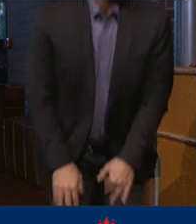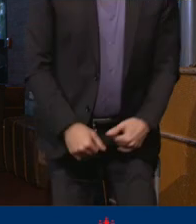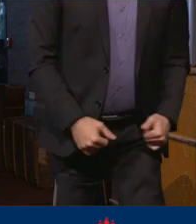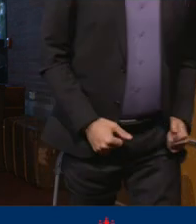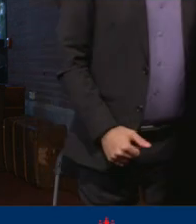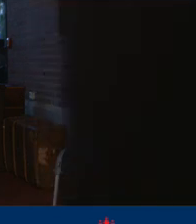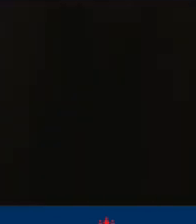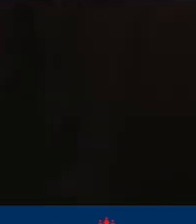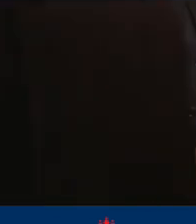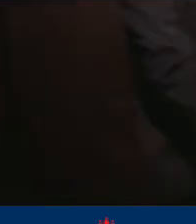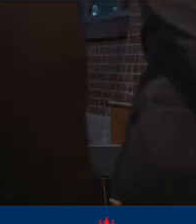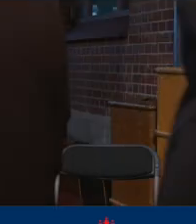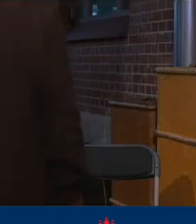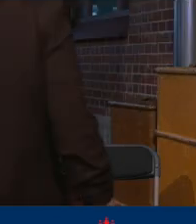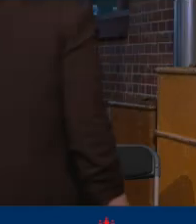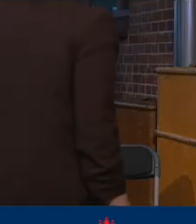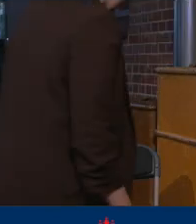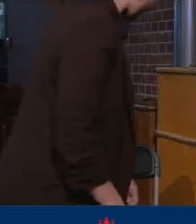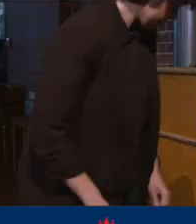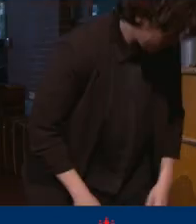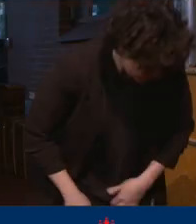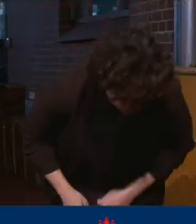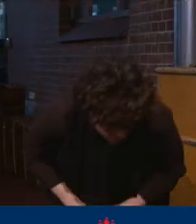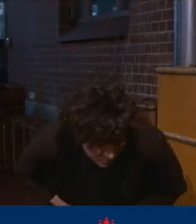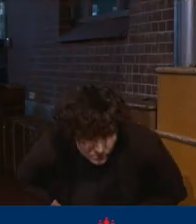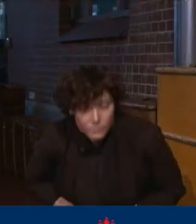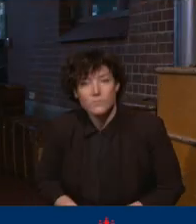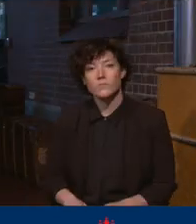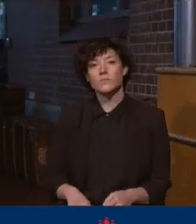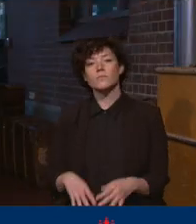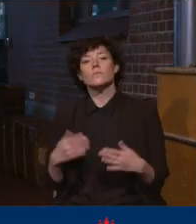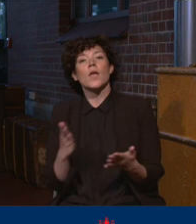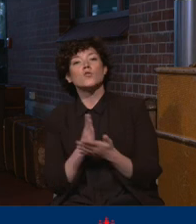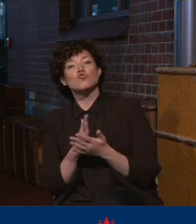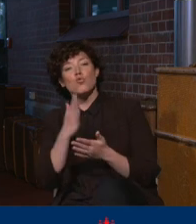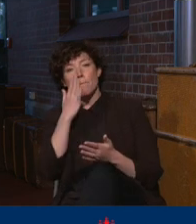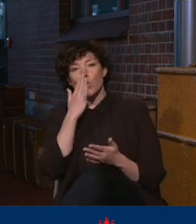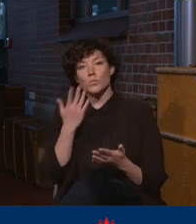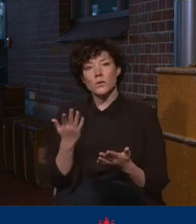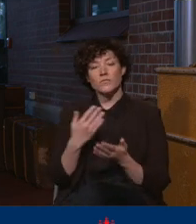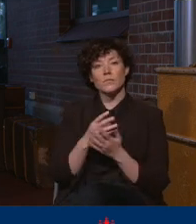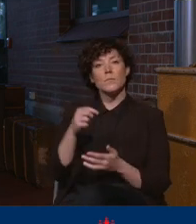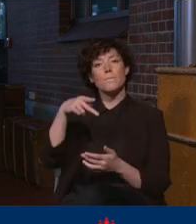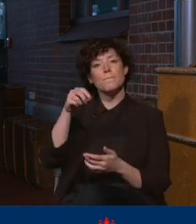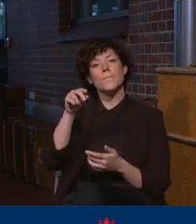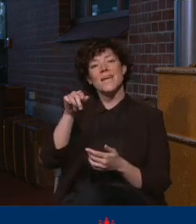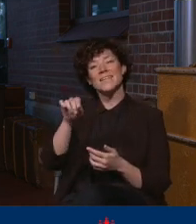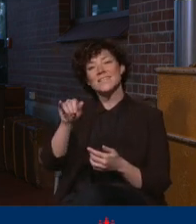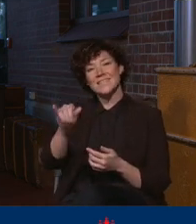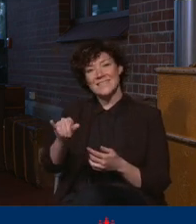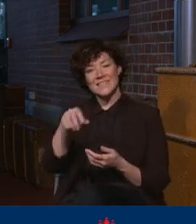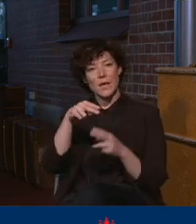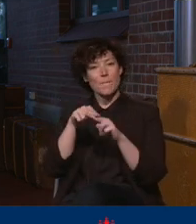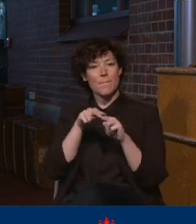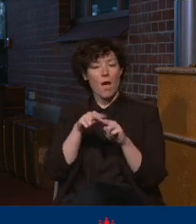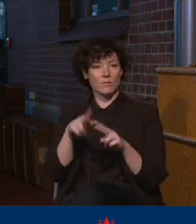im nord durchaus nahversorger besser aufzustellen wie er heute mit dem penny markt aufgestellt ist und ich glaube so